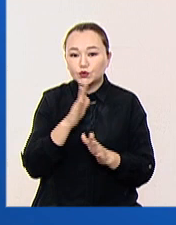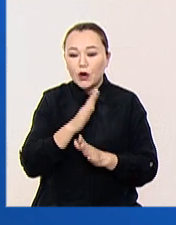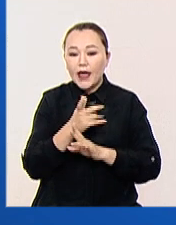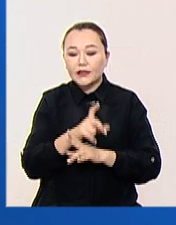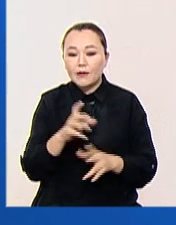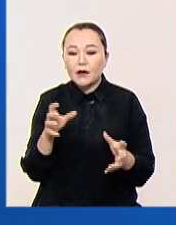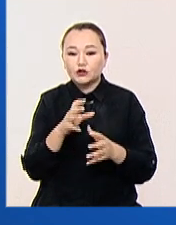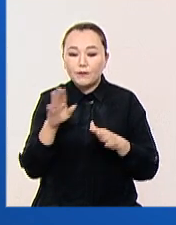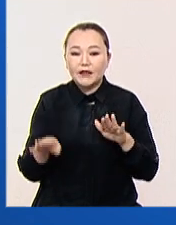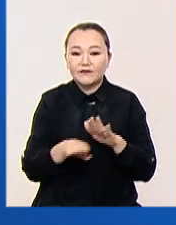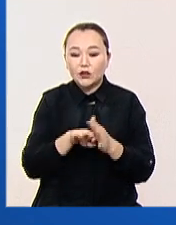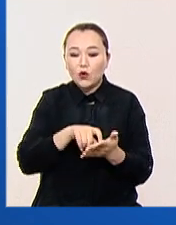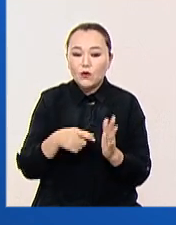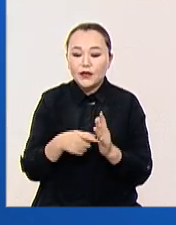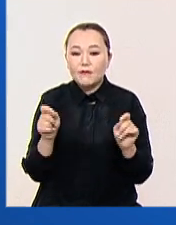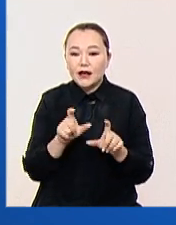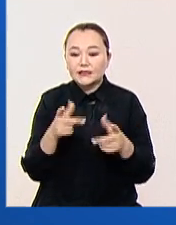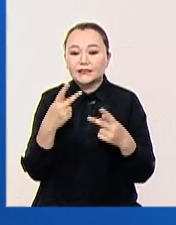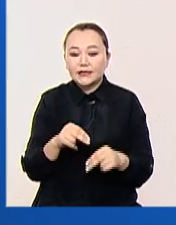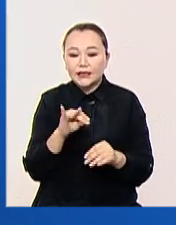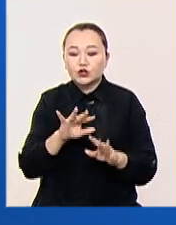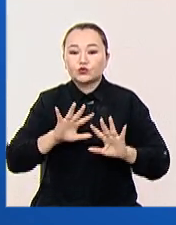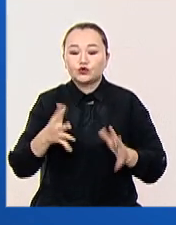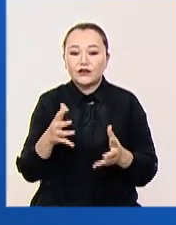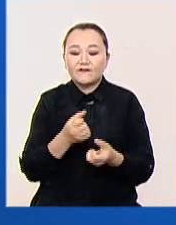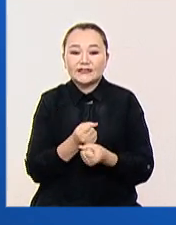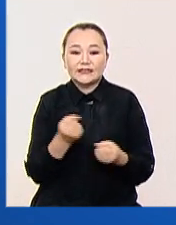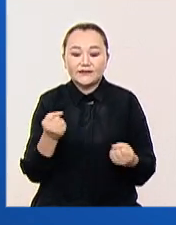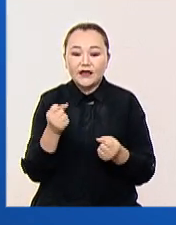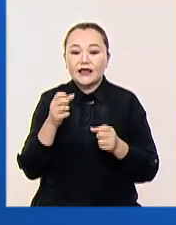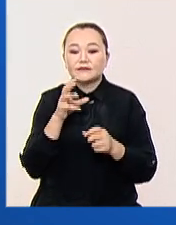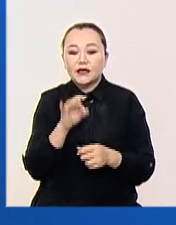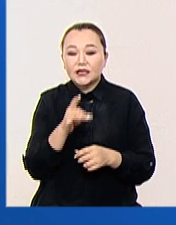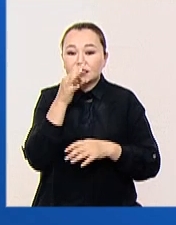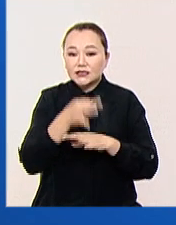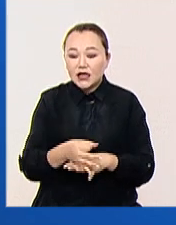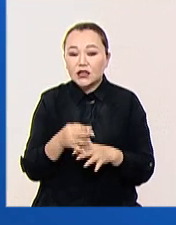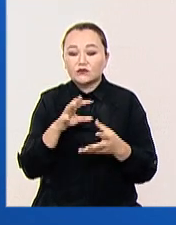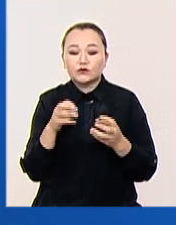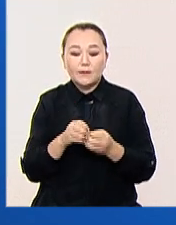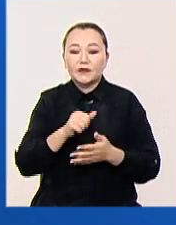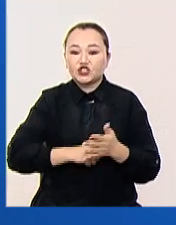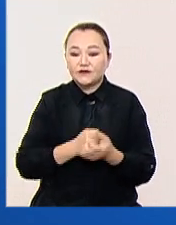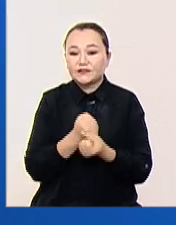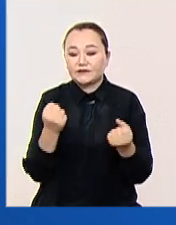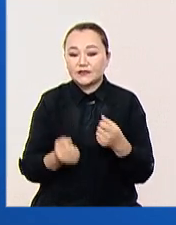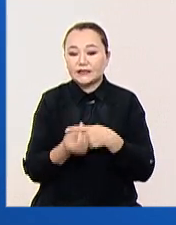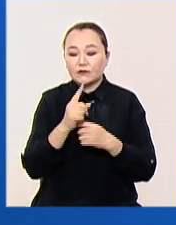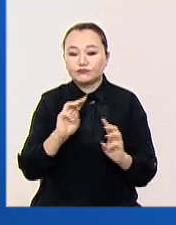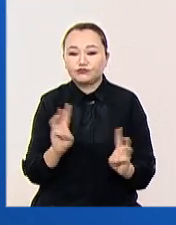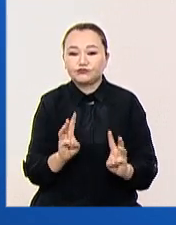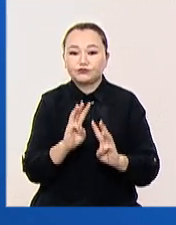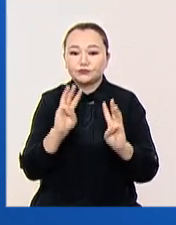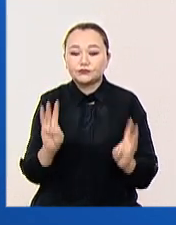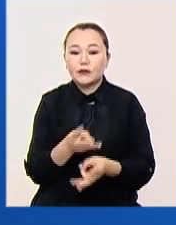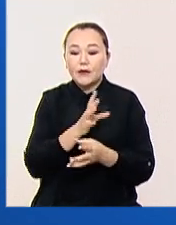на хранение в подвальную комнату магазина, где и произошел взрыв. Эксперты пришли к выводу, что причиной взрыва явилось воспламенение